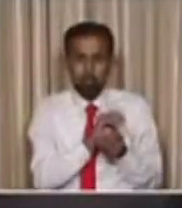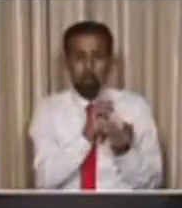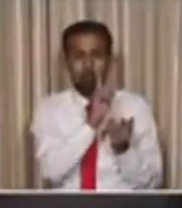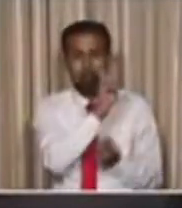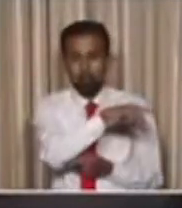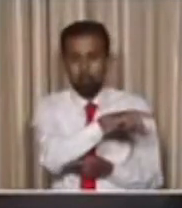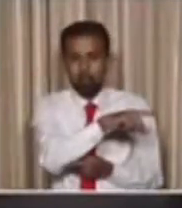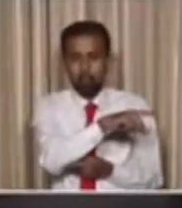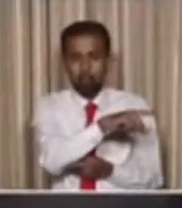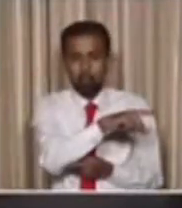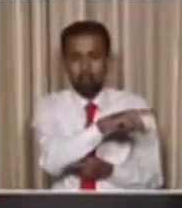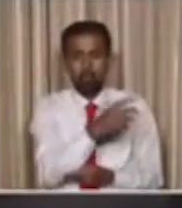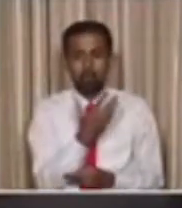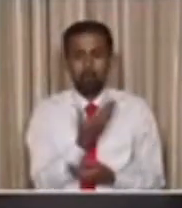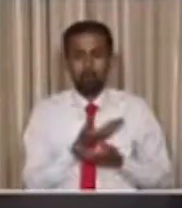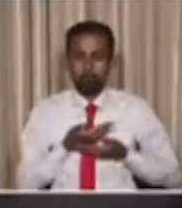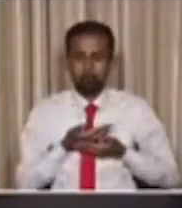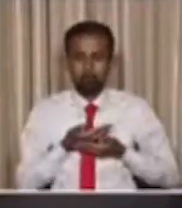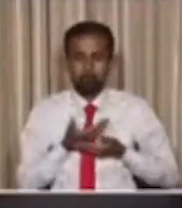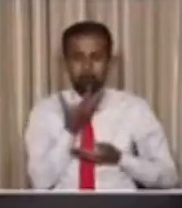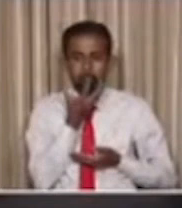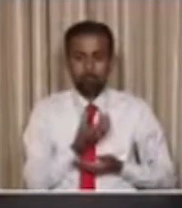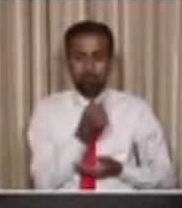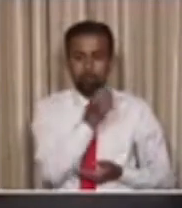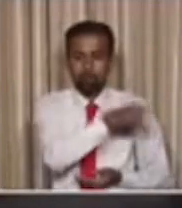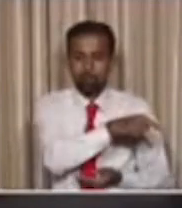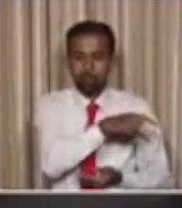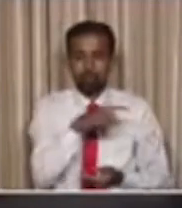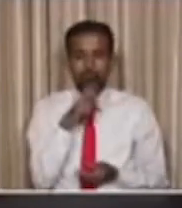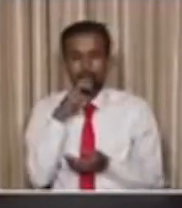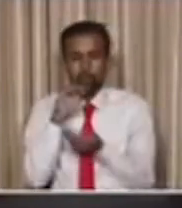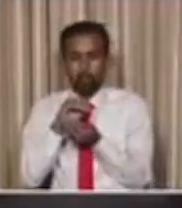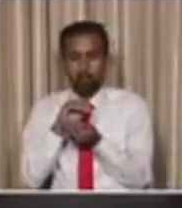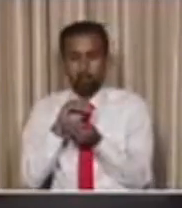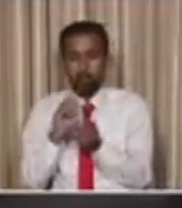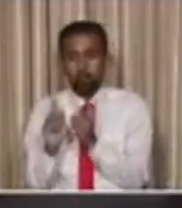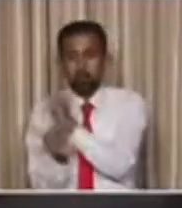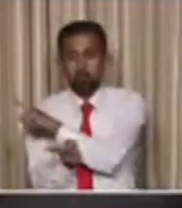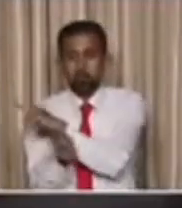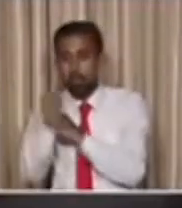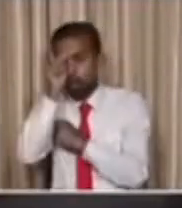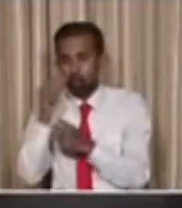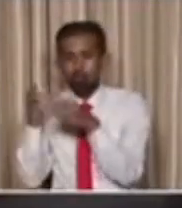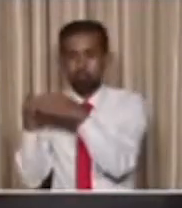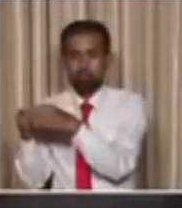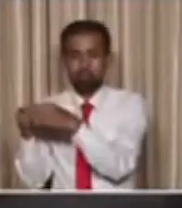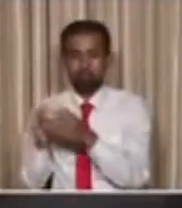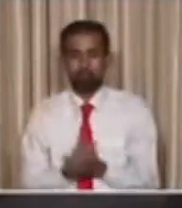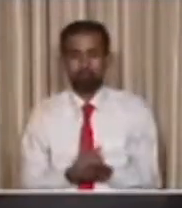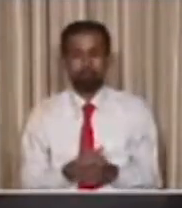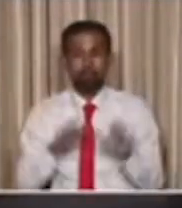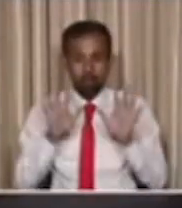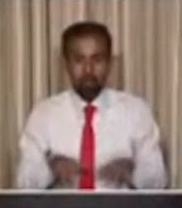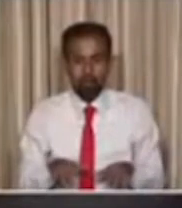අර භාවනා කරන බමුණෙක් ගාවට. තව ගිරාපැටියෙක් ගියා අර හොරු රැලක් ගාවට. අන්තිමට